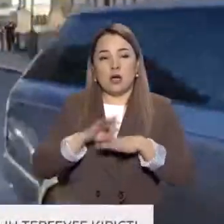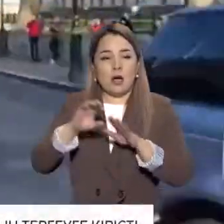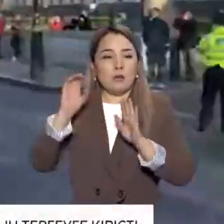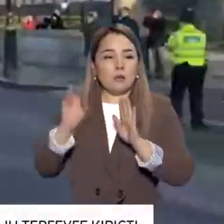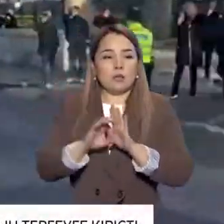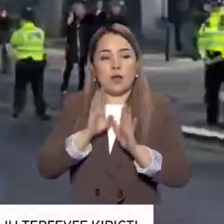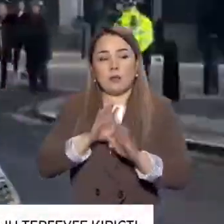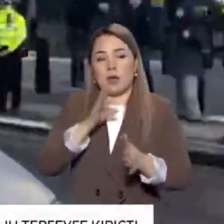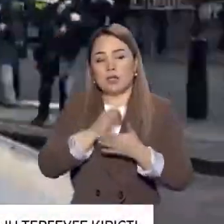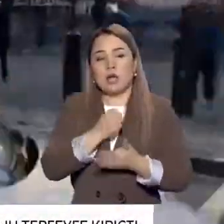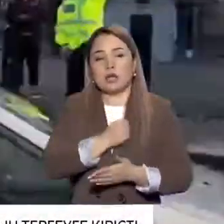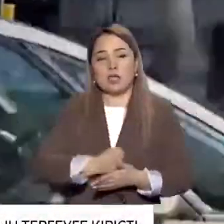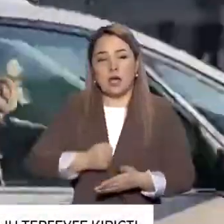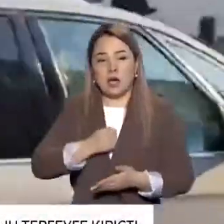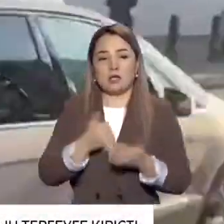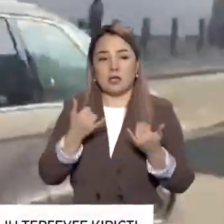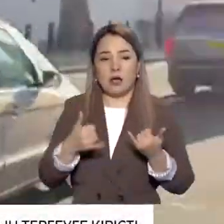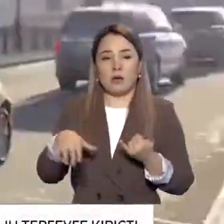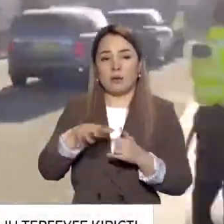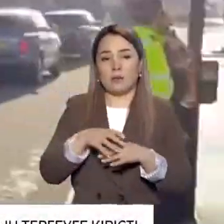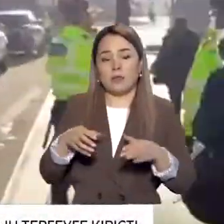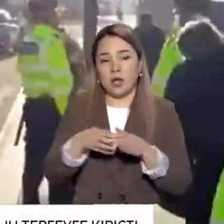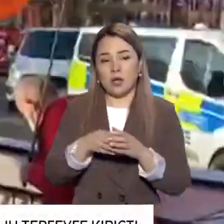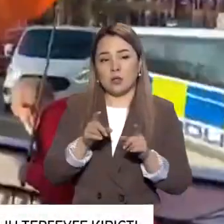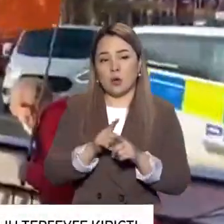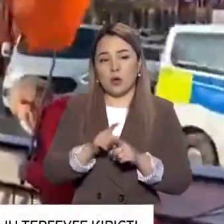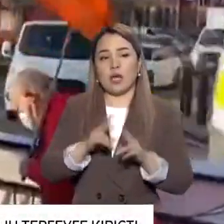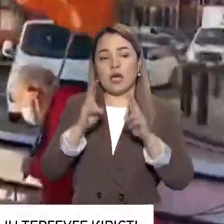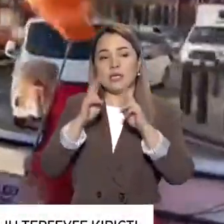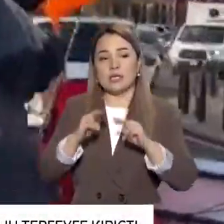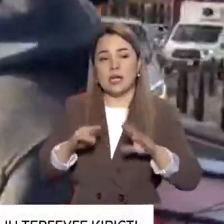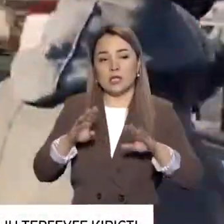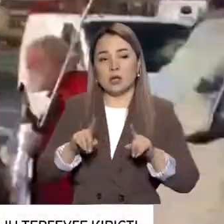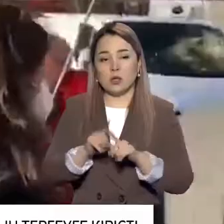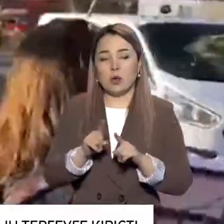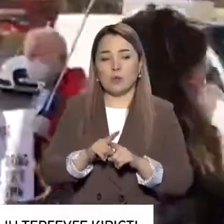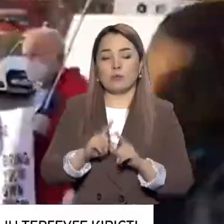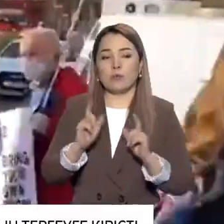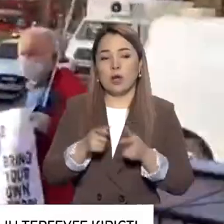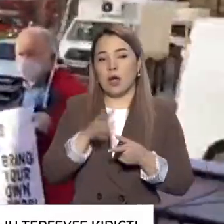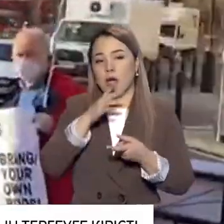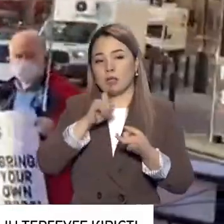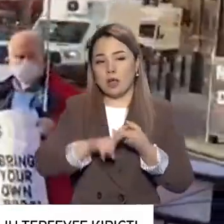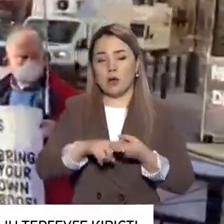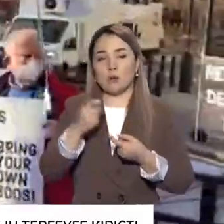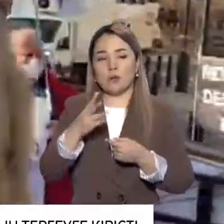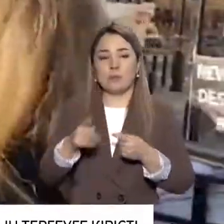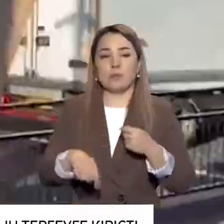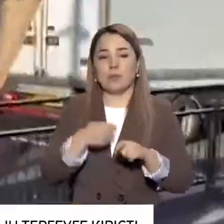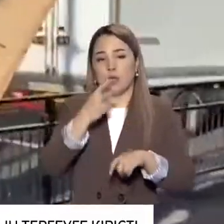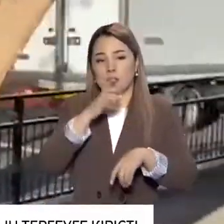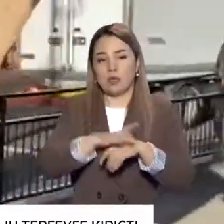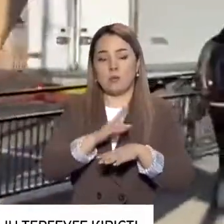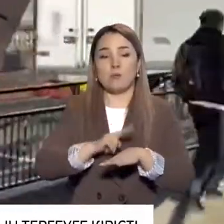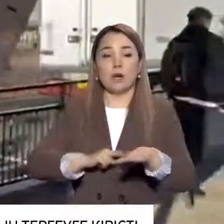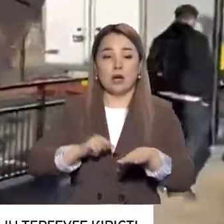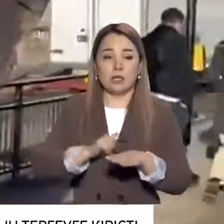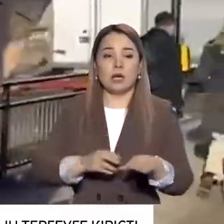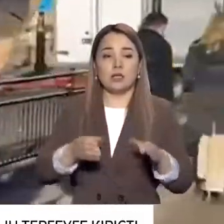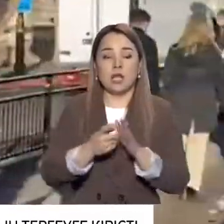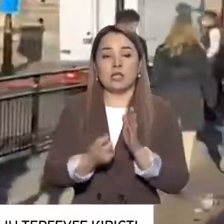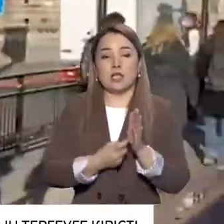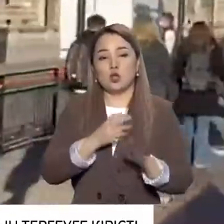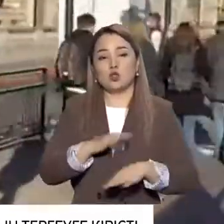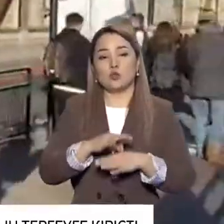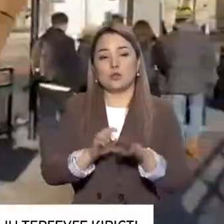наразы. Үкімет басшысы Даунинг-стриттегі резиденциясында локдаун ережелерін бірнеше мәрте бұзған. Полиция бұл істі тергеп